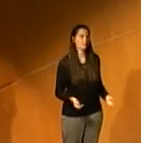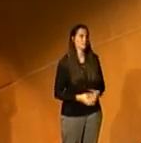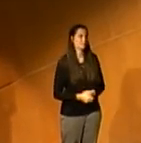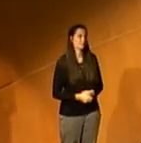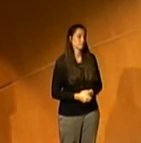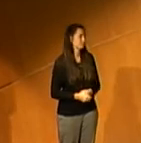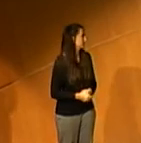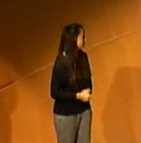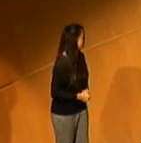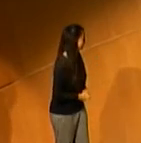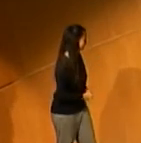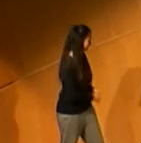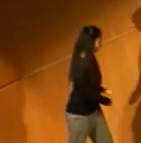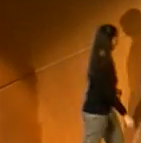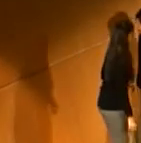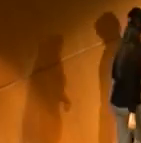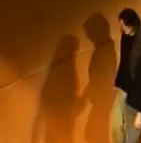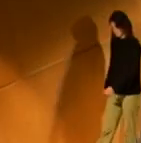Oui, je suis d'accord avec vous. Hein.